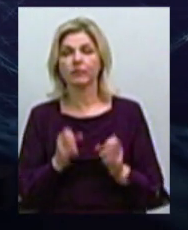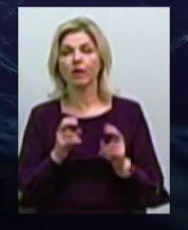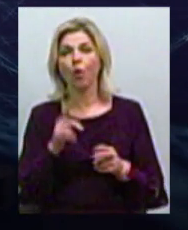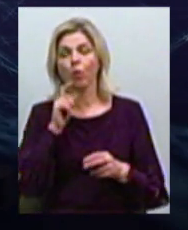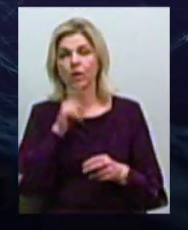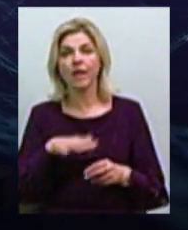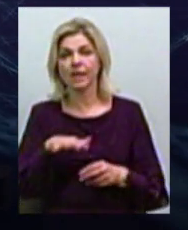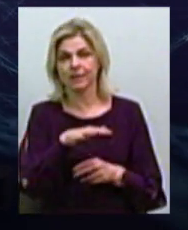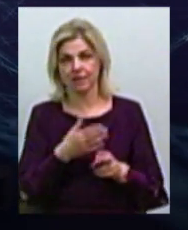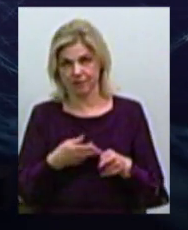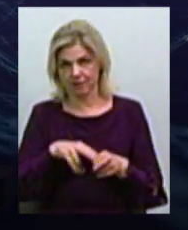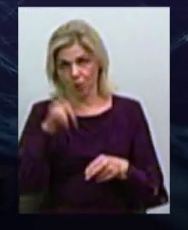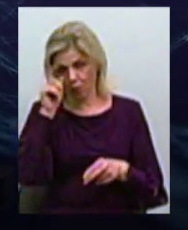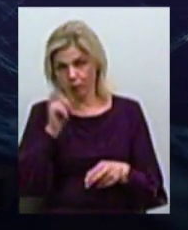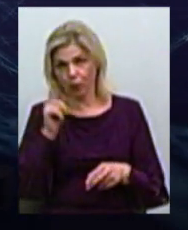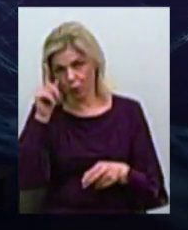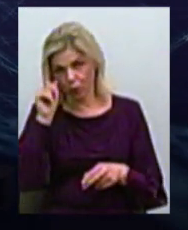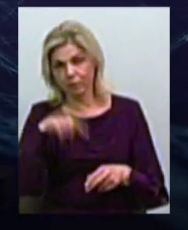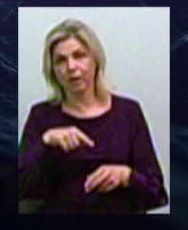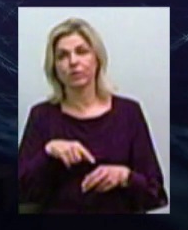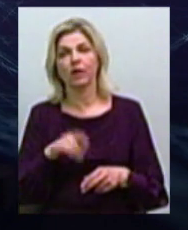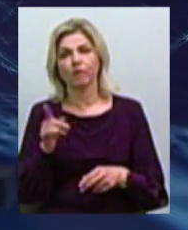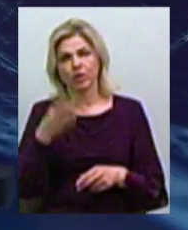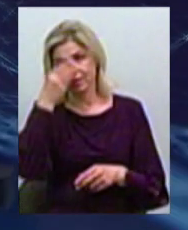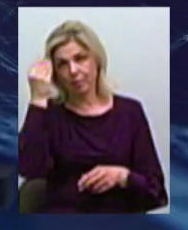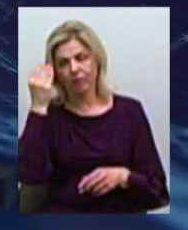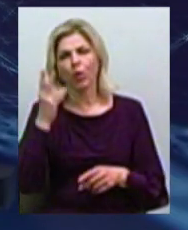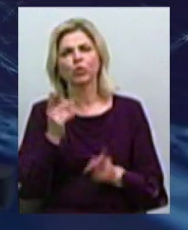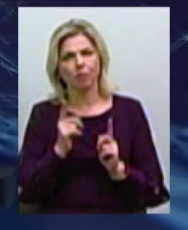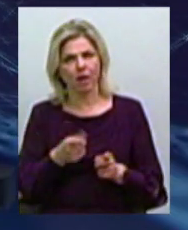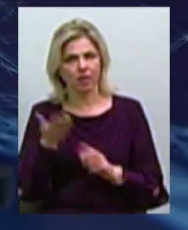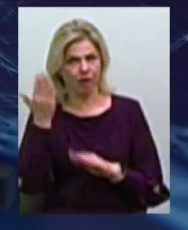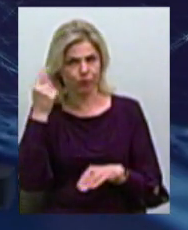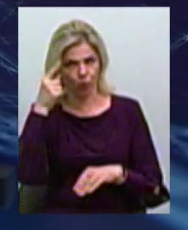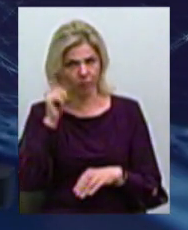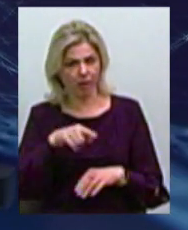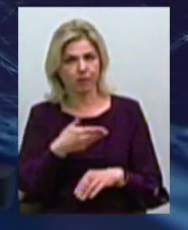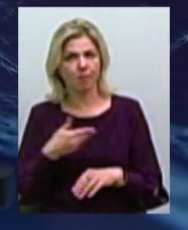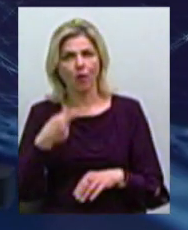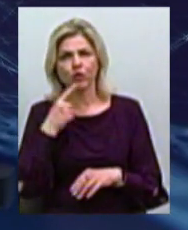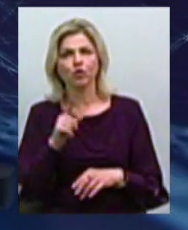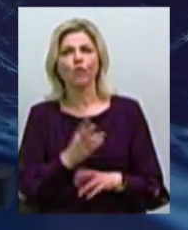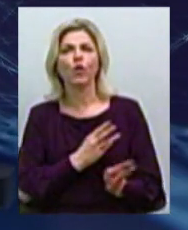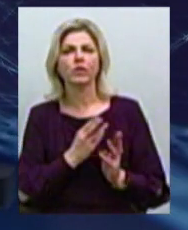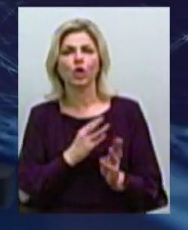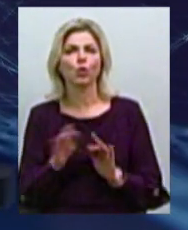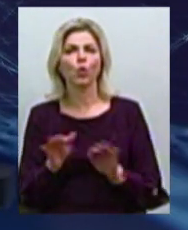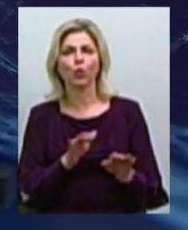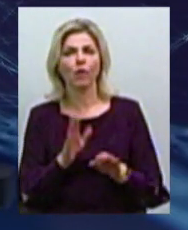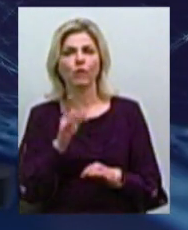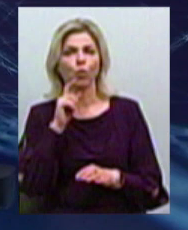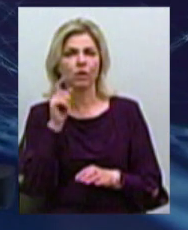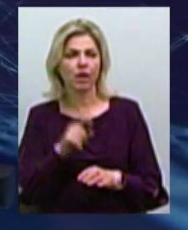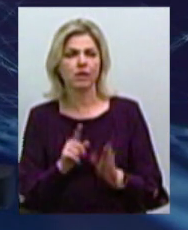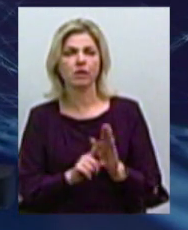це вміють, насправді. Вони інколи про це забувають, але насправді вони вміють це дуже давно. От ми говоримо, там, що волонтерський рух там в Україні,